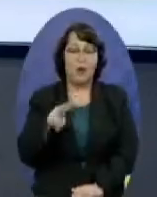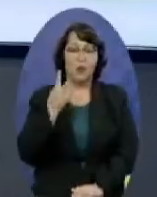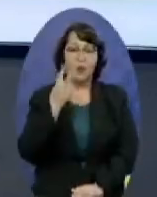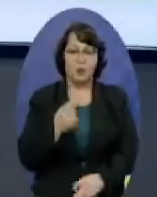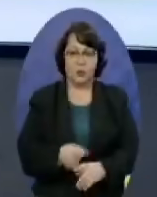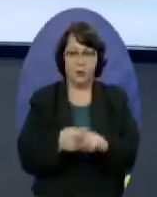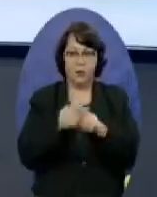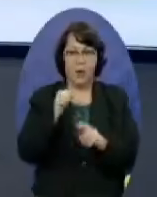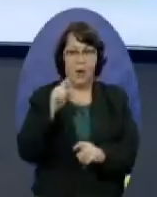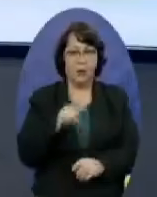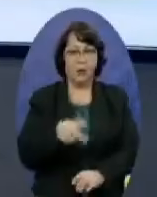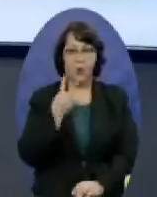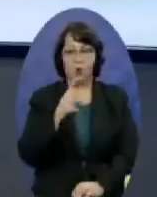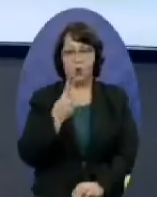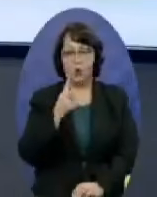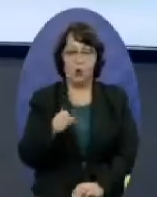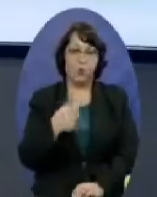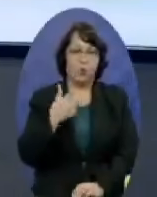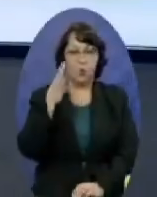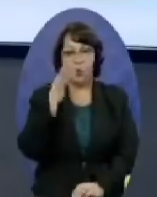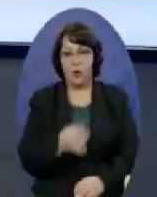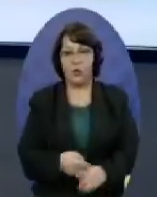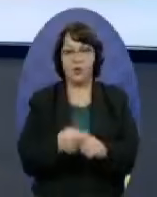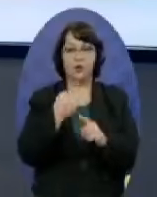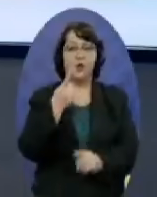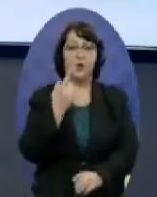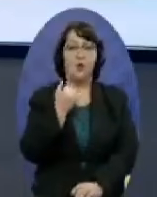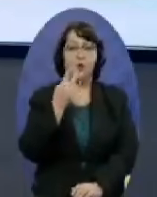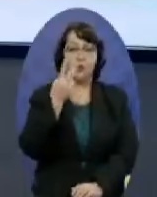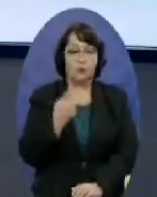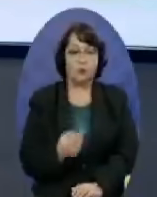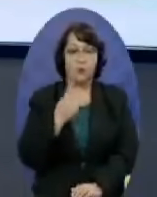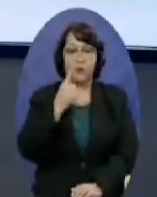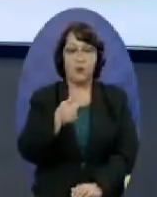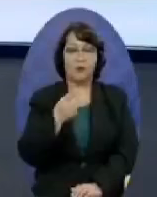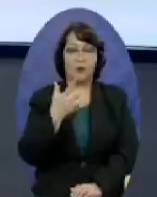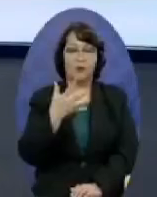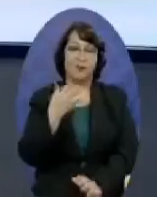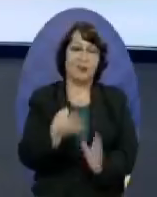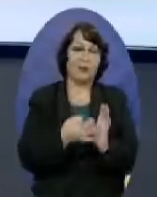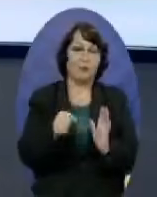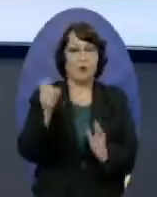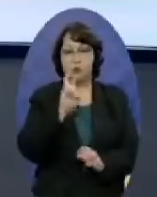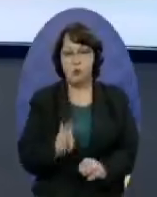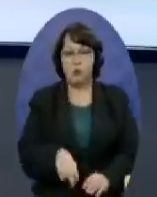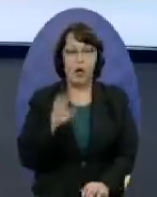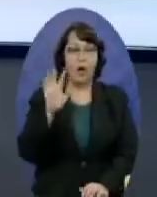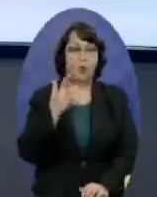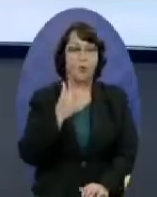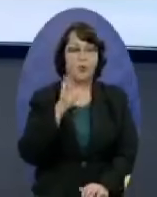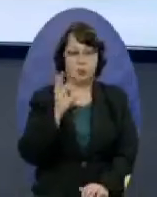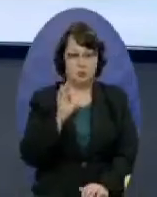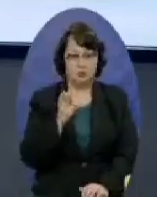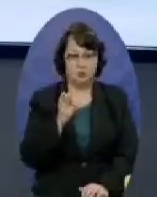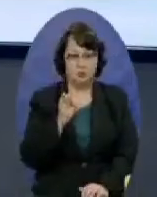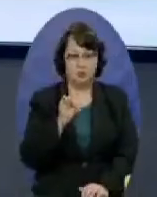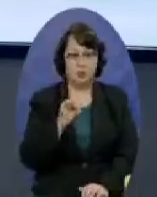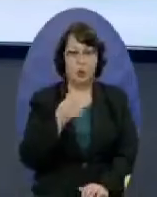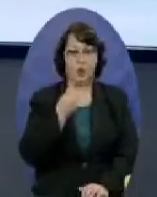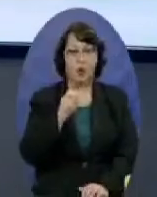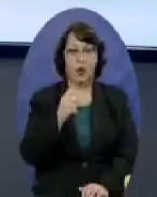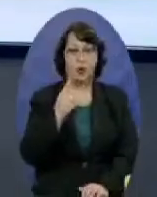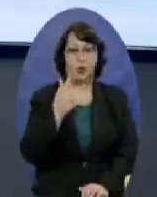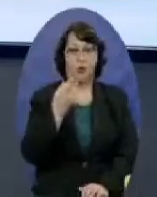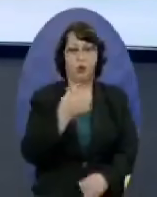бол алтны үнэ ханш 2.3 хувиар өсөж нэг унц нь $1,588 13 центид төрснө нь 2013